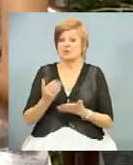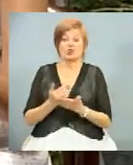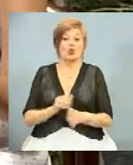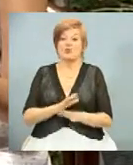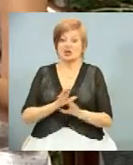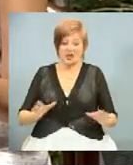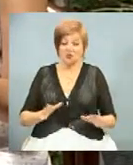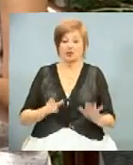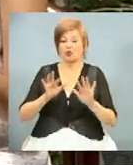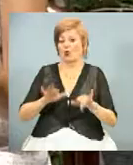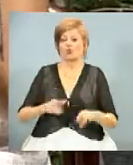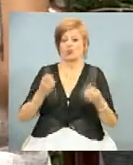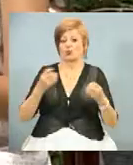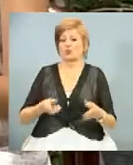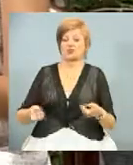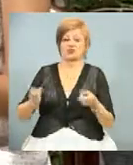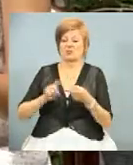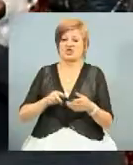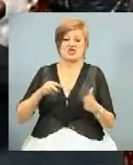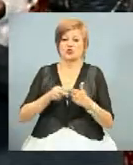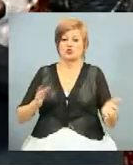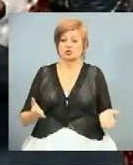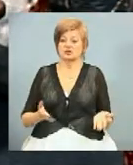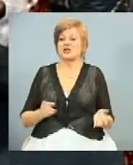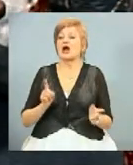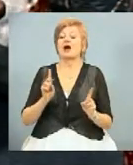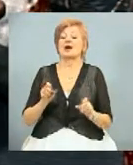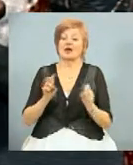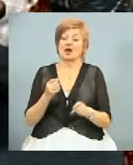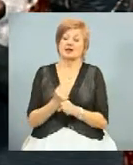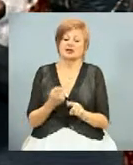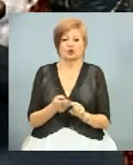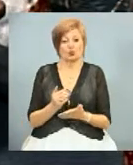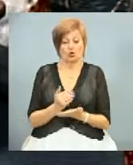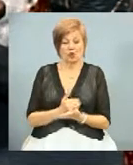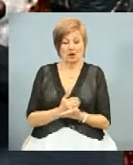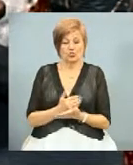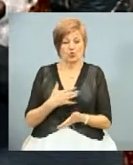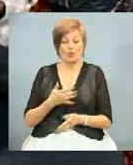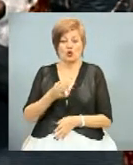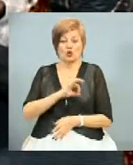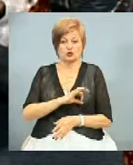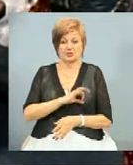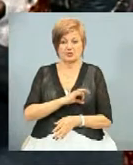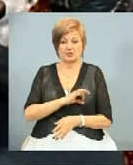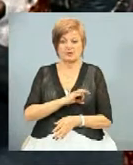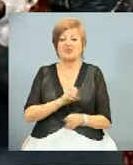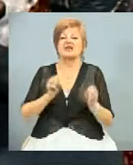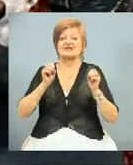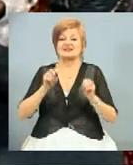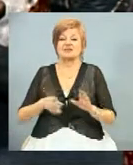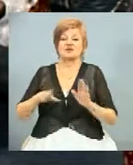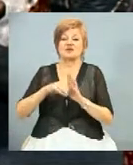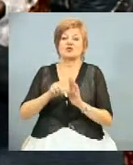не включився, так? Тобто, програмісти, що вони роблять? Як вони створюють цю програму, якими ми користуємося? Вводять спеціальний